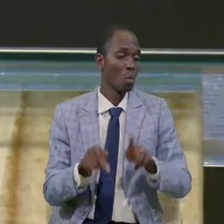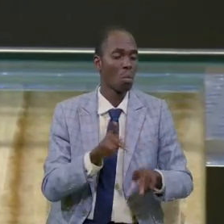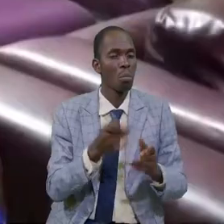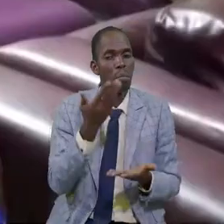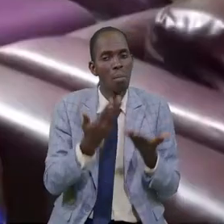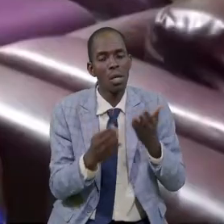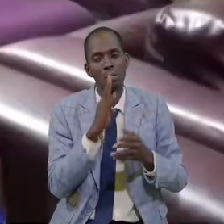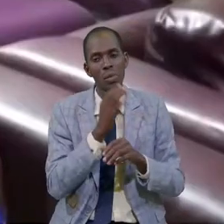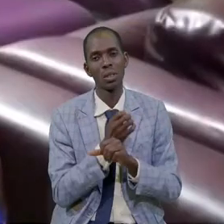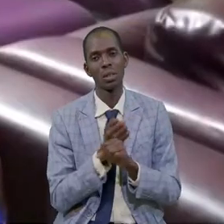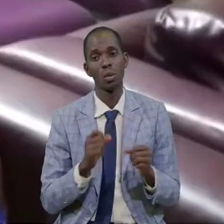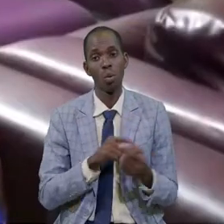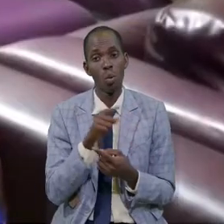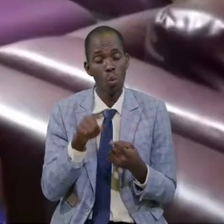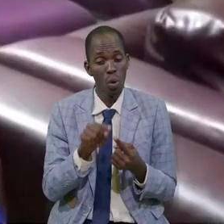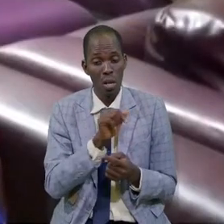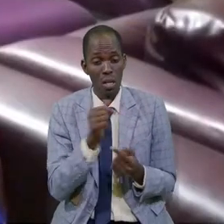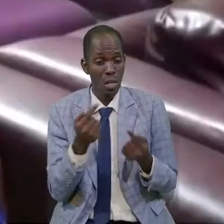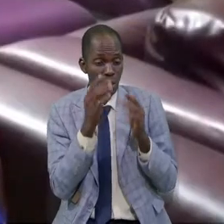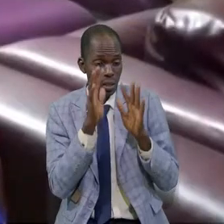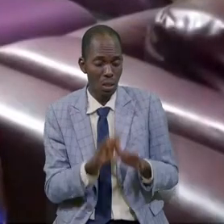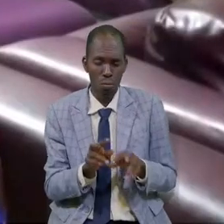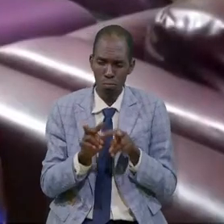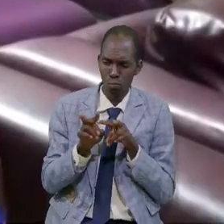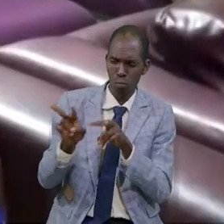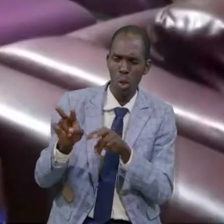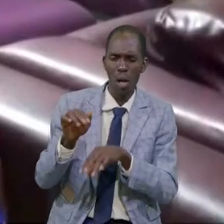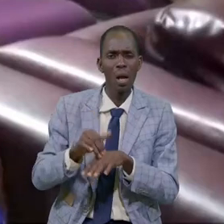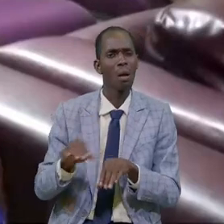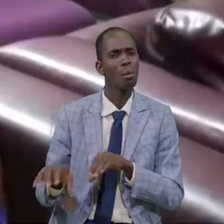afin qu'il soit sauvé. Lorsqu'un pécheur voit